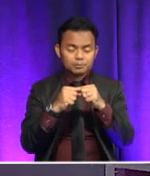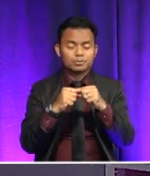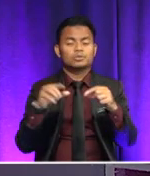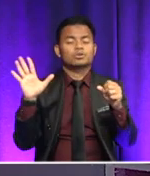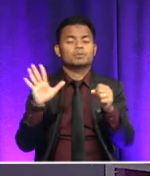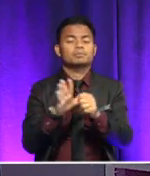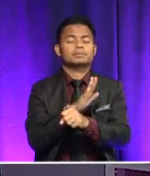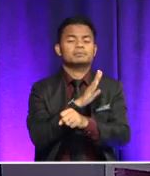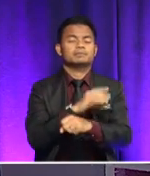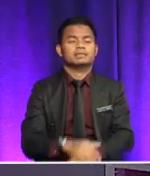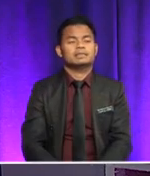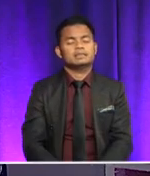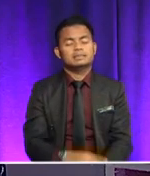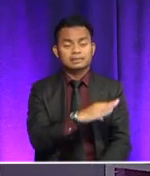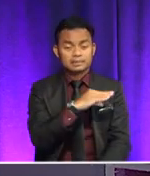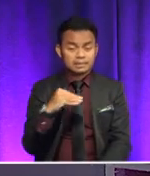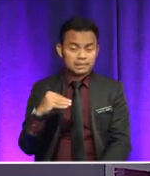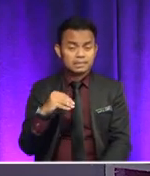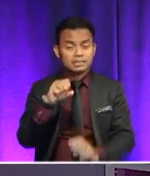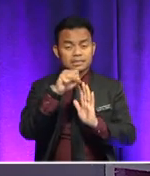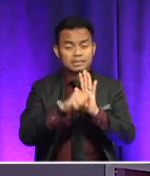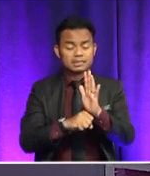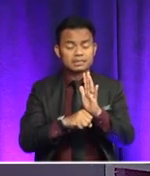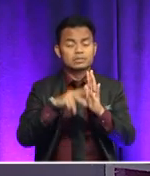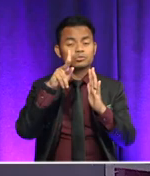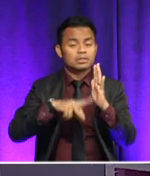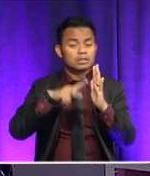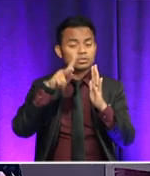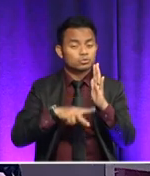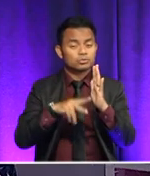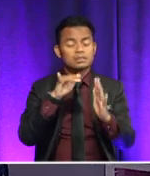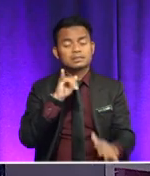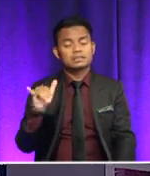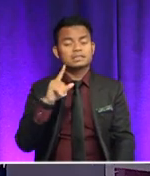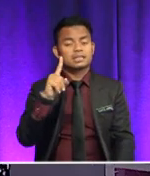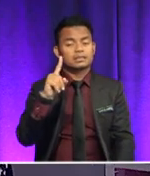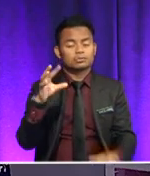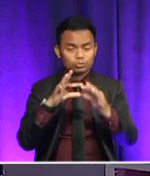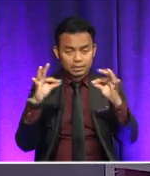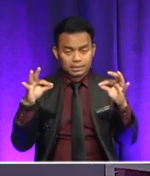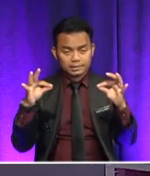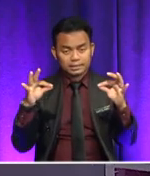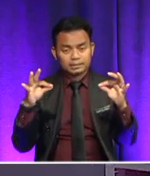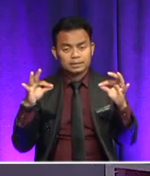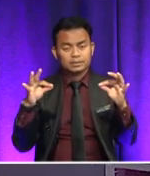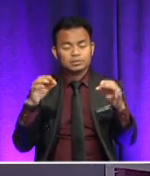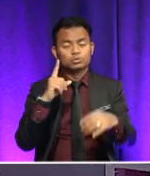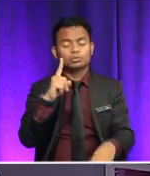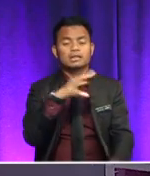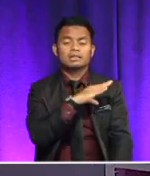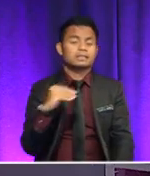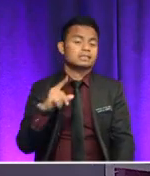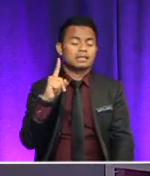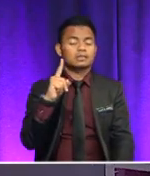setiap majemuk campuran jadi pada sekurang-kurangnya satu ayat tunggal dan satu ayat majmu kita tengok Apakah